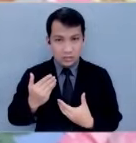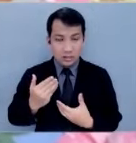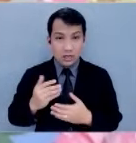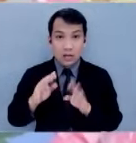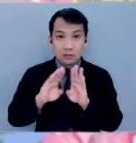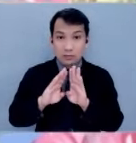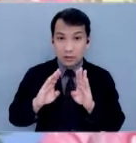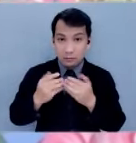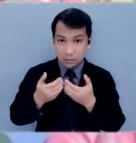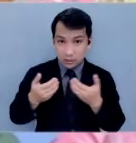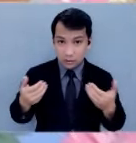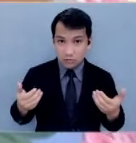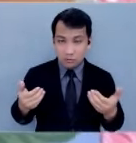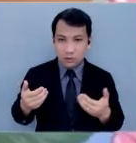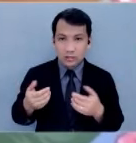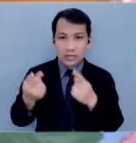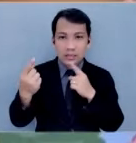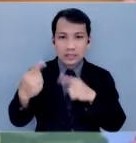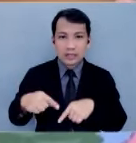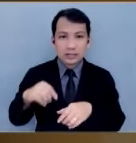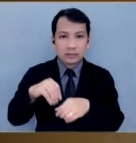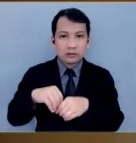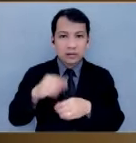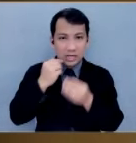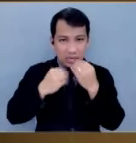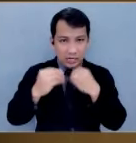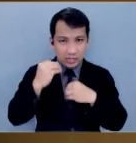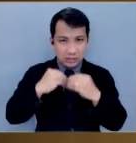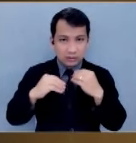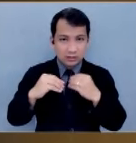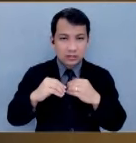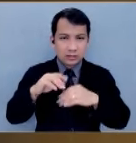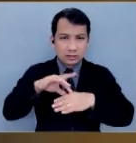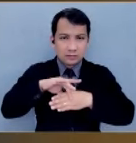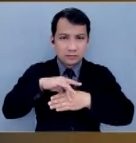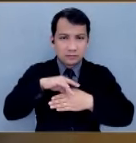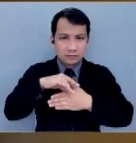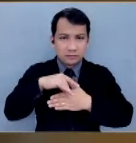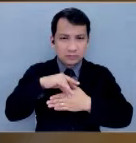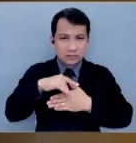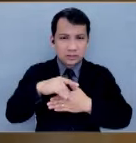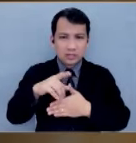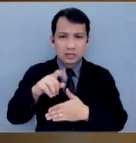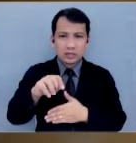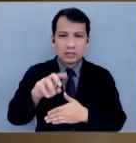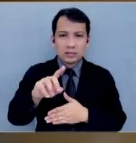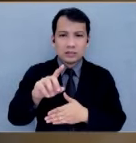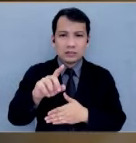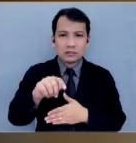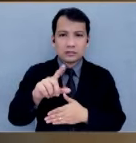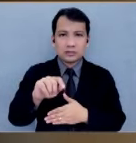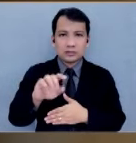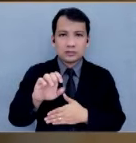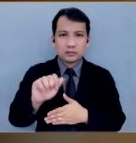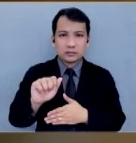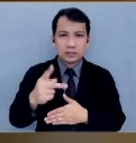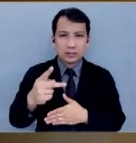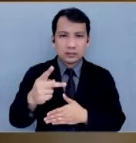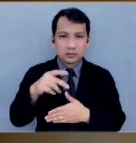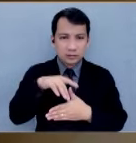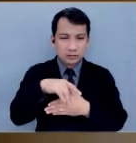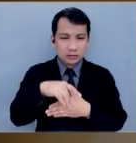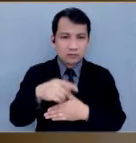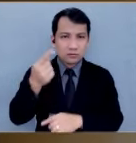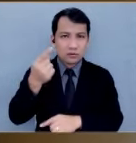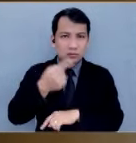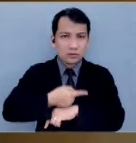C nangyari habang kumakain ang dalawa ng steak. Kwento pa ni Oggy, may isang araw na